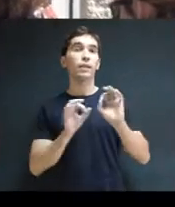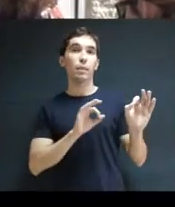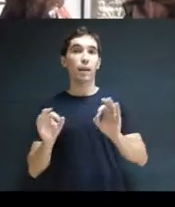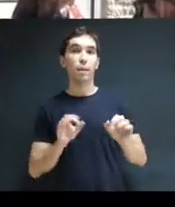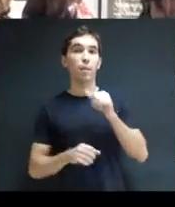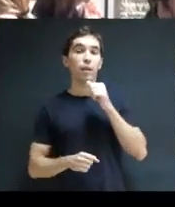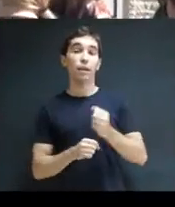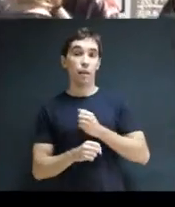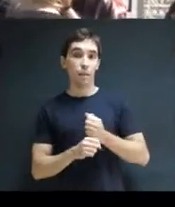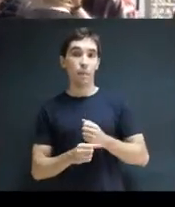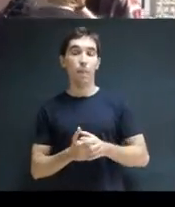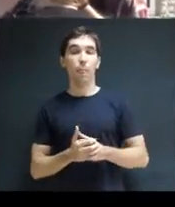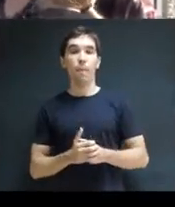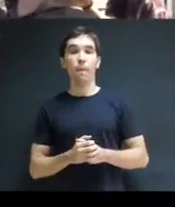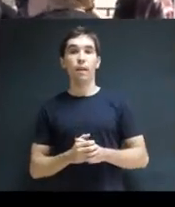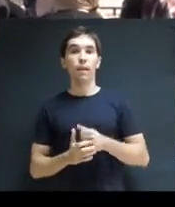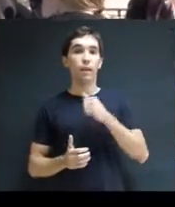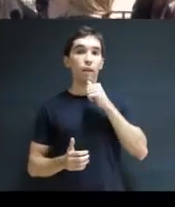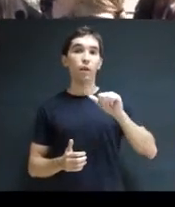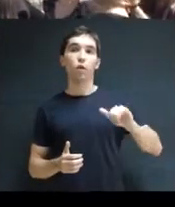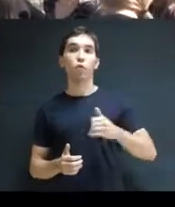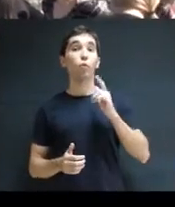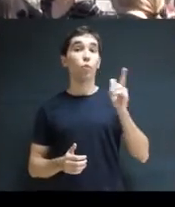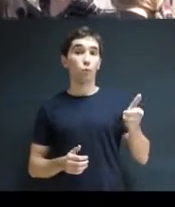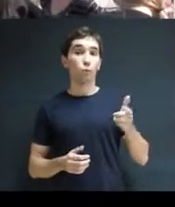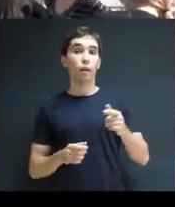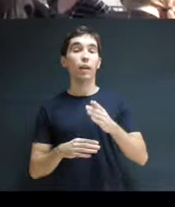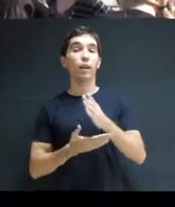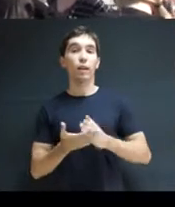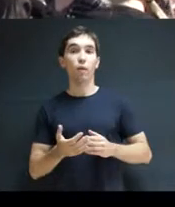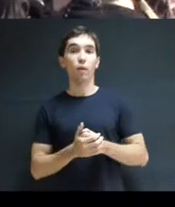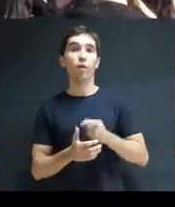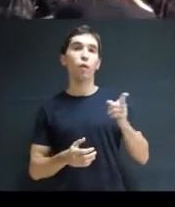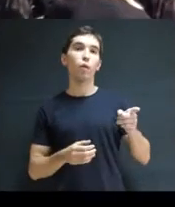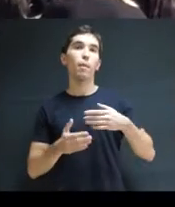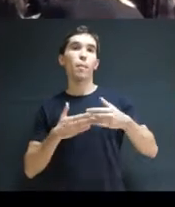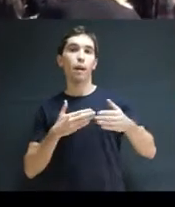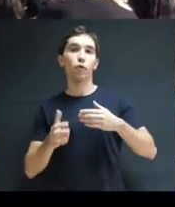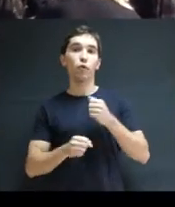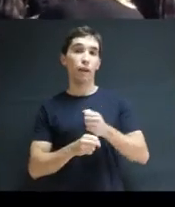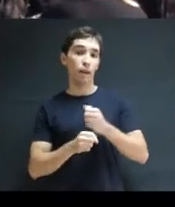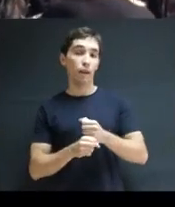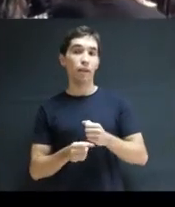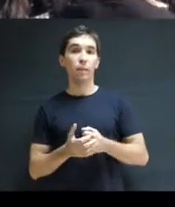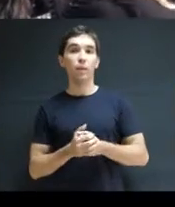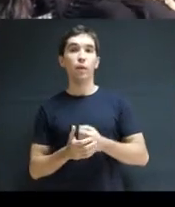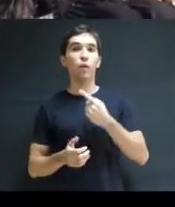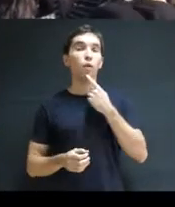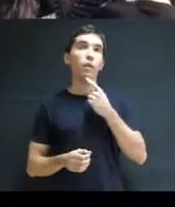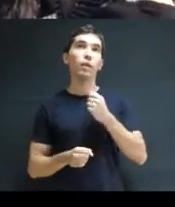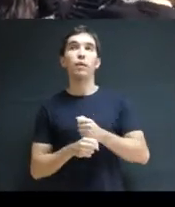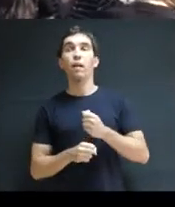izvedbi. A tu je još jedan drugi dio, to je praktični rad polaznika i polaznica koji se